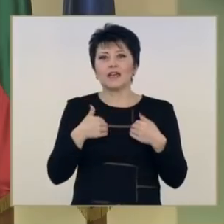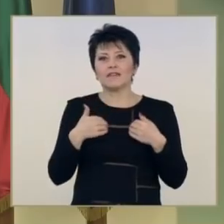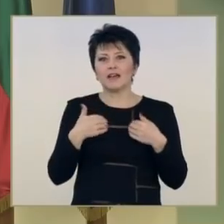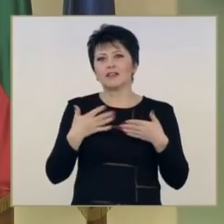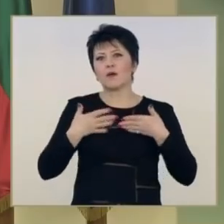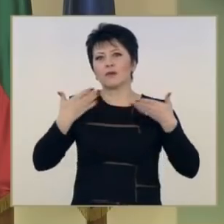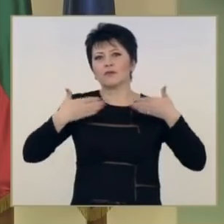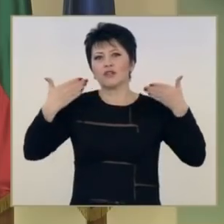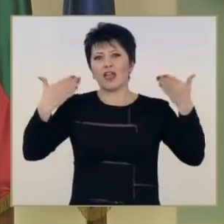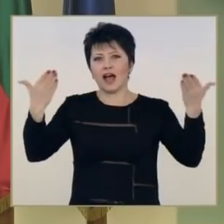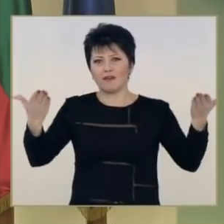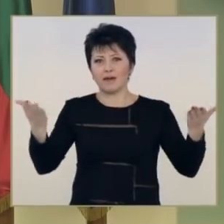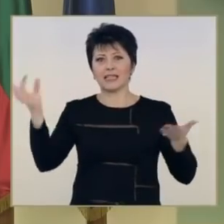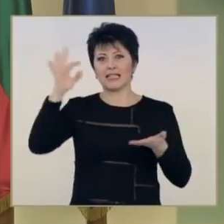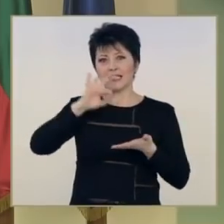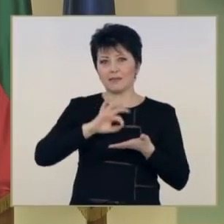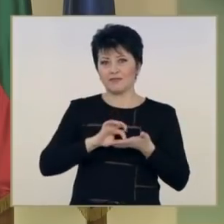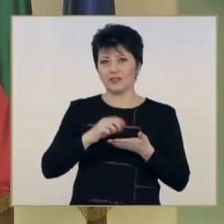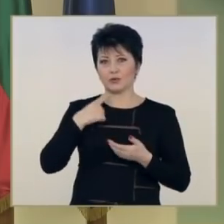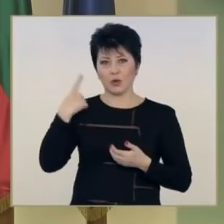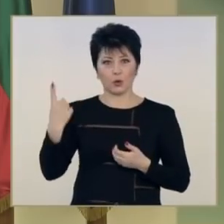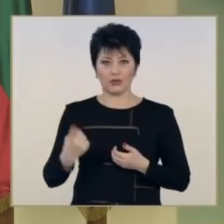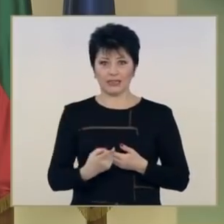отправяме благопожелания за настъпващата година.